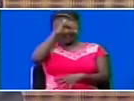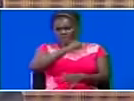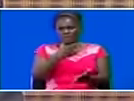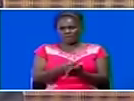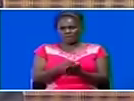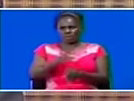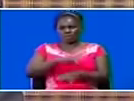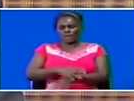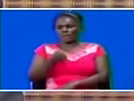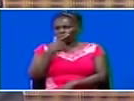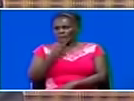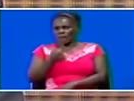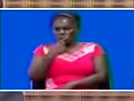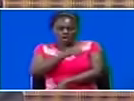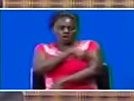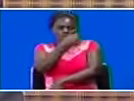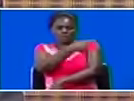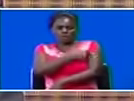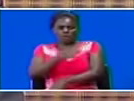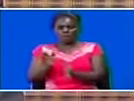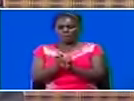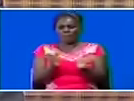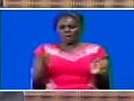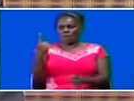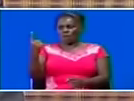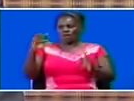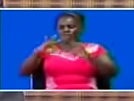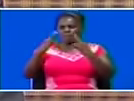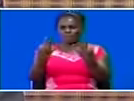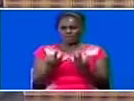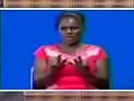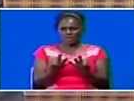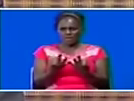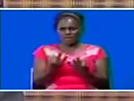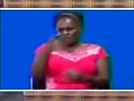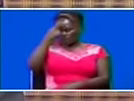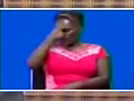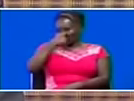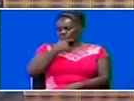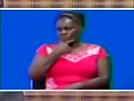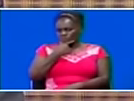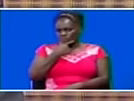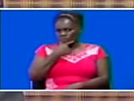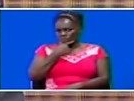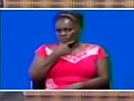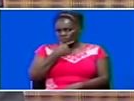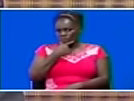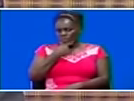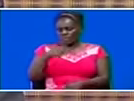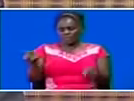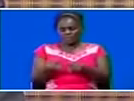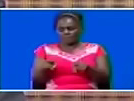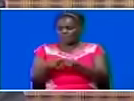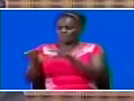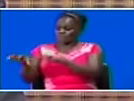kutafuta matibabu katika hospitali za kibinafsi. Familia moja yenye wanandoa vipofu eneo la Likoni, kaunti ya Mombasa, inapitia wakati